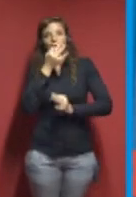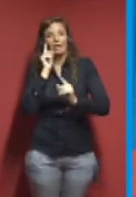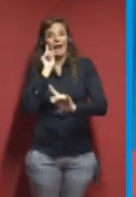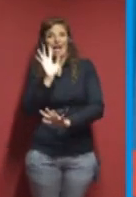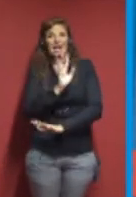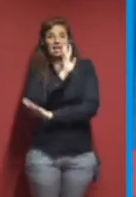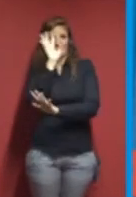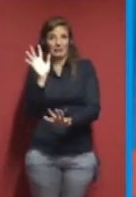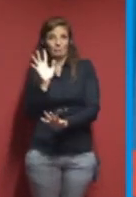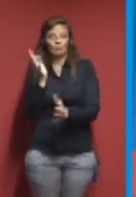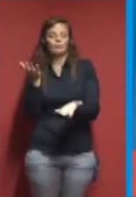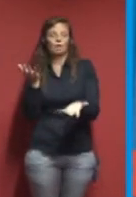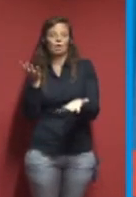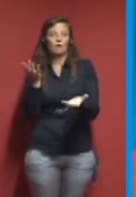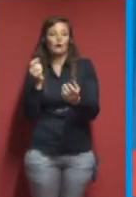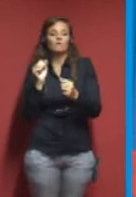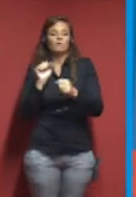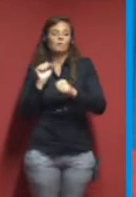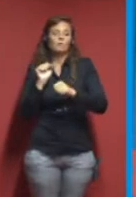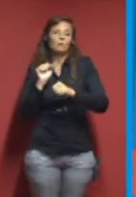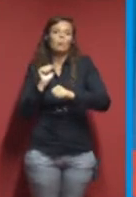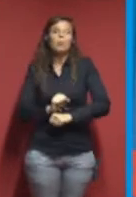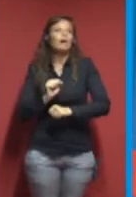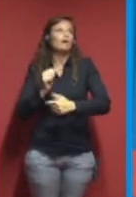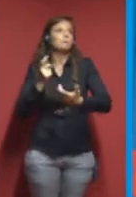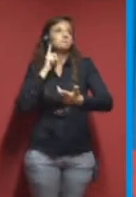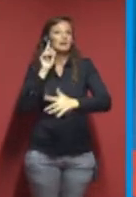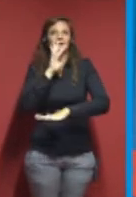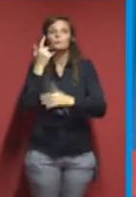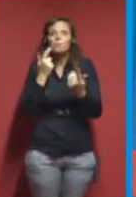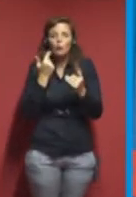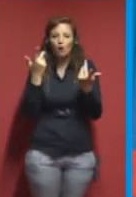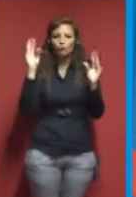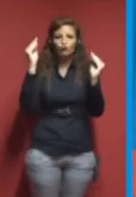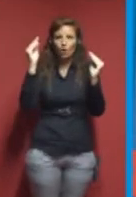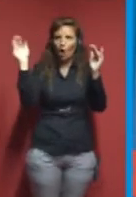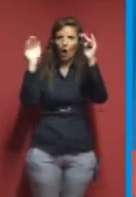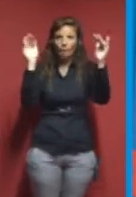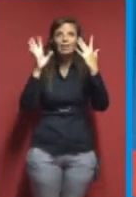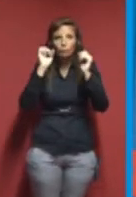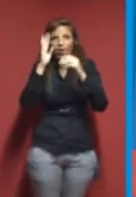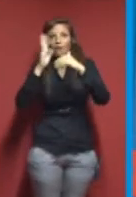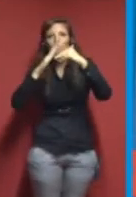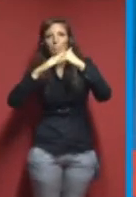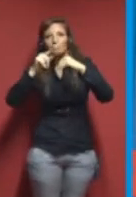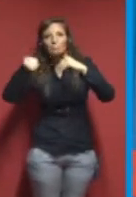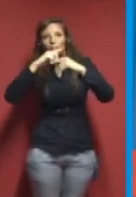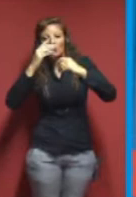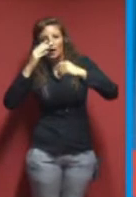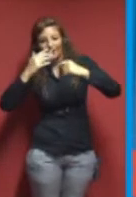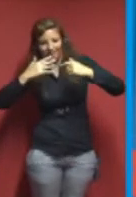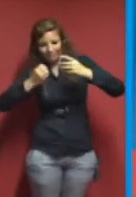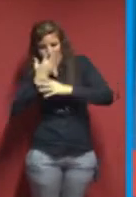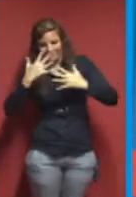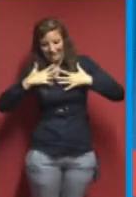possibile far sì che i ragazzi possano creare gli abiti e anche gli accessori